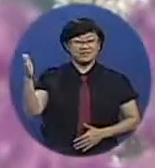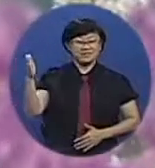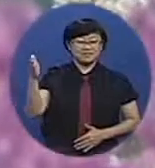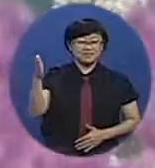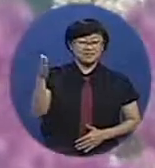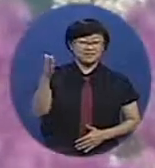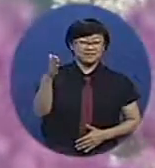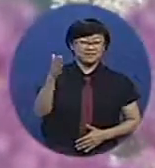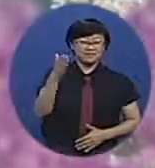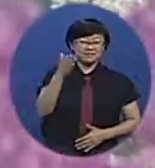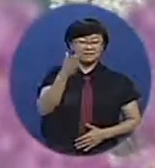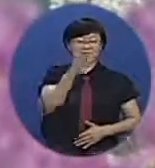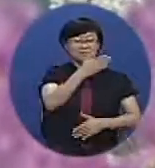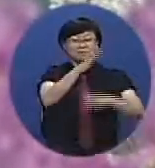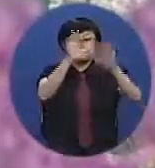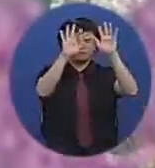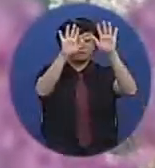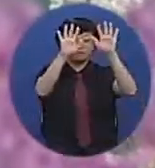새벽부터